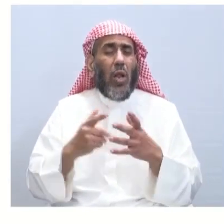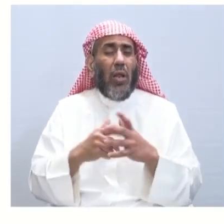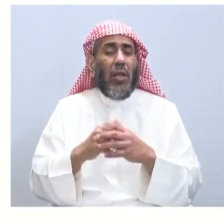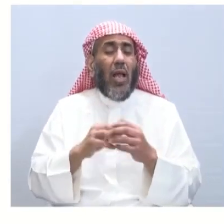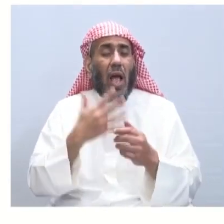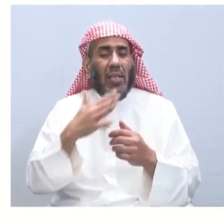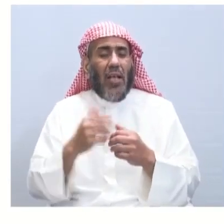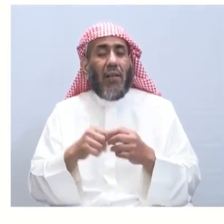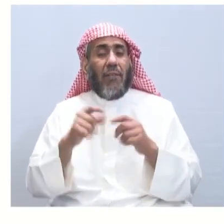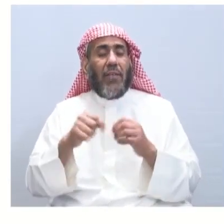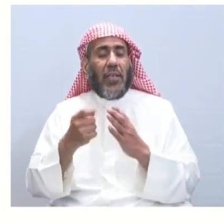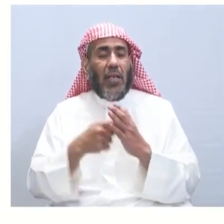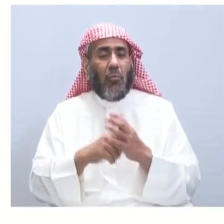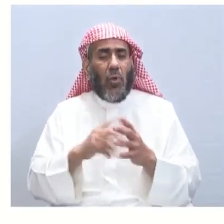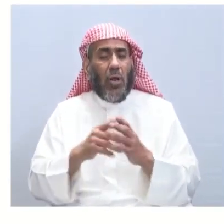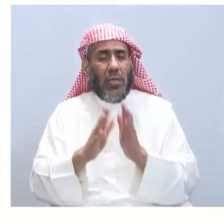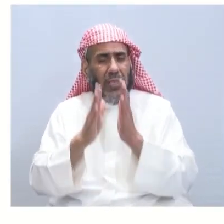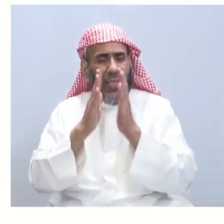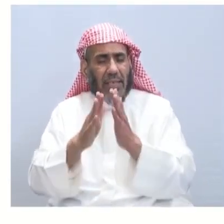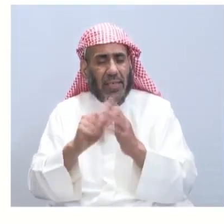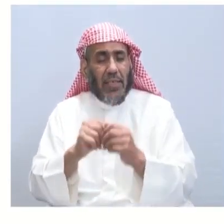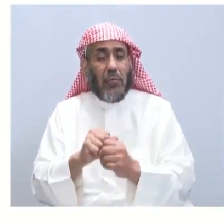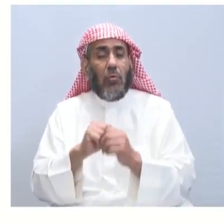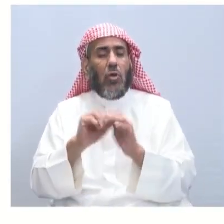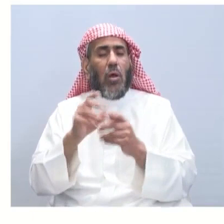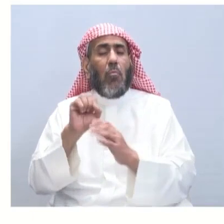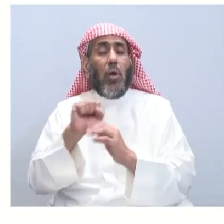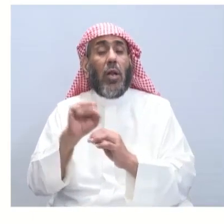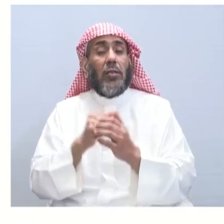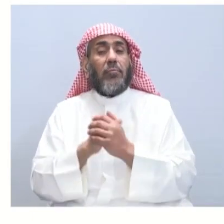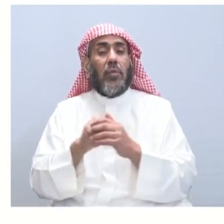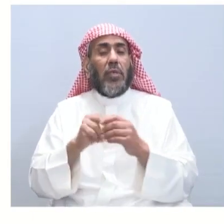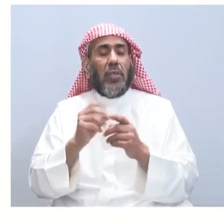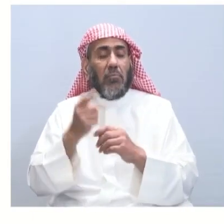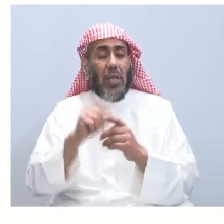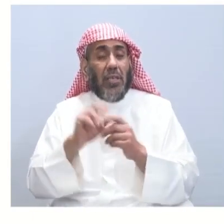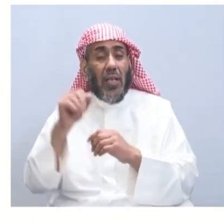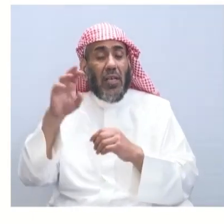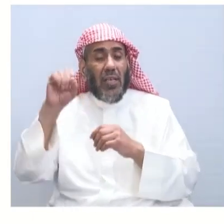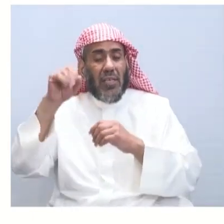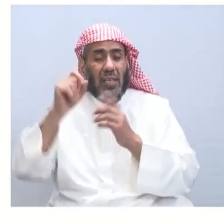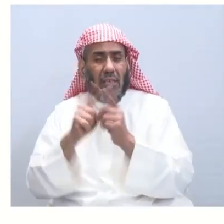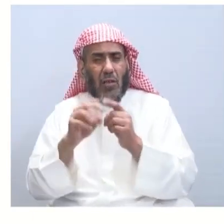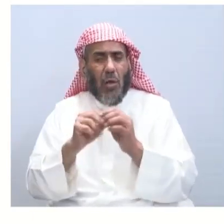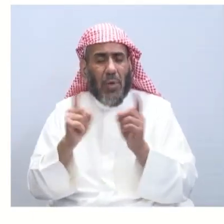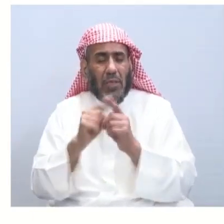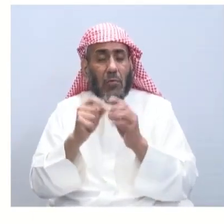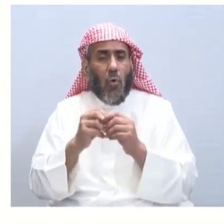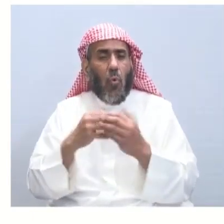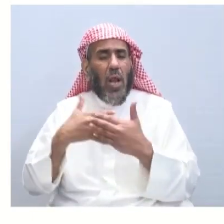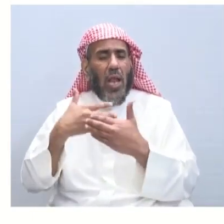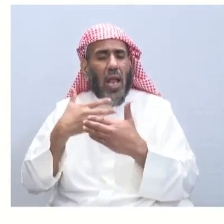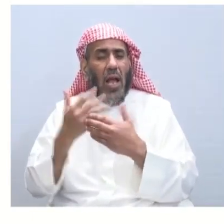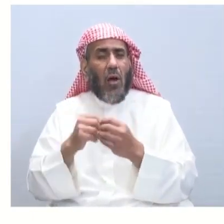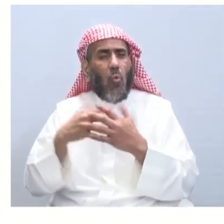لان اسهل في في الكتاب ولعل ايضا التركيز على جانب فقط جانب معين لاحظ هنا تمتاز هي القصه القصيره جدا بقصر الحجم والايحاء